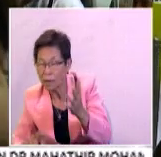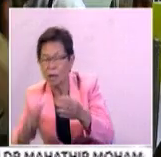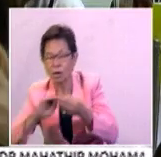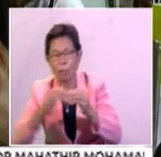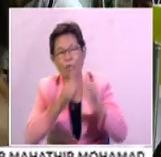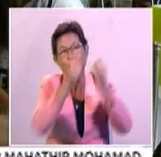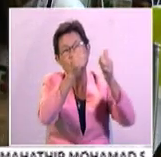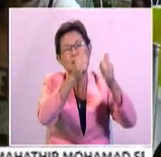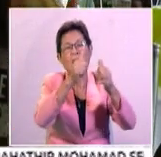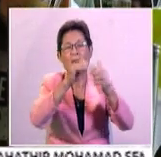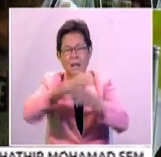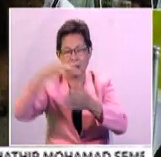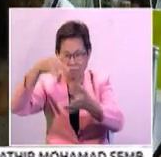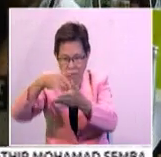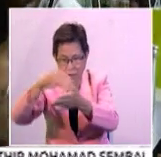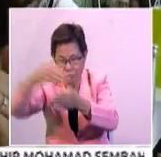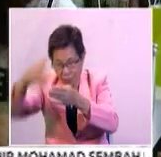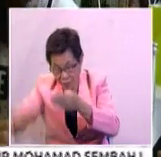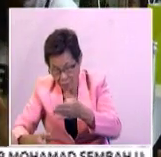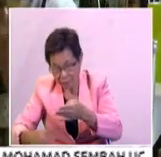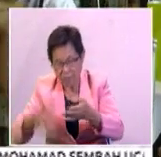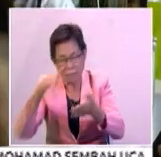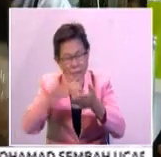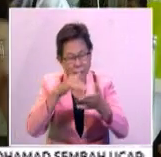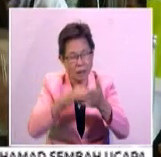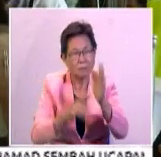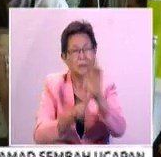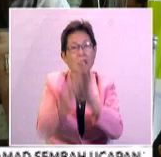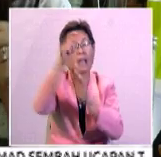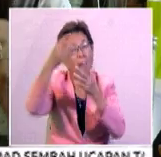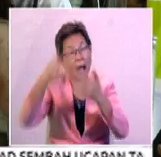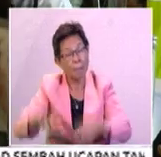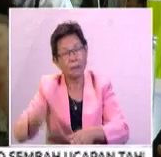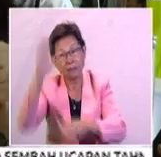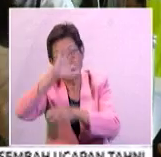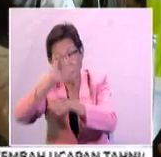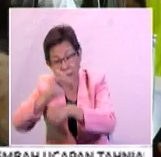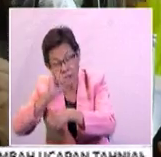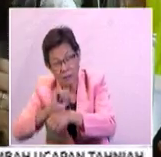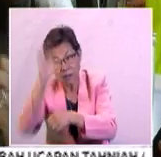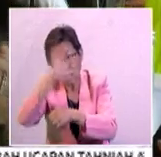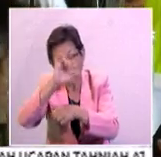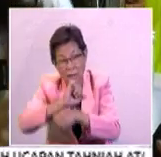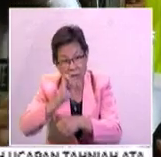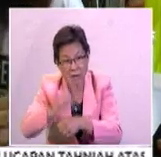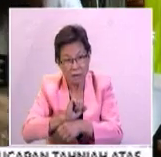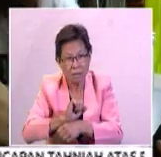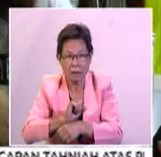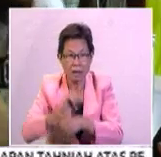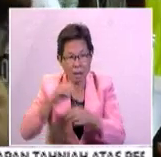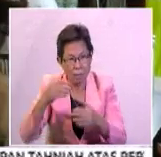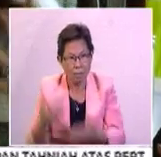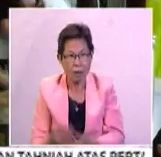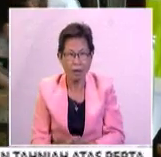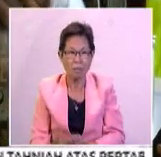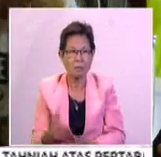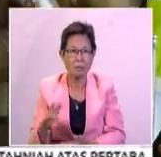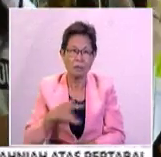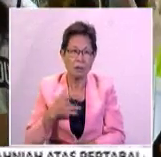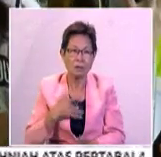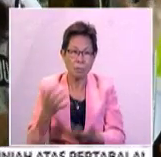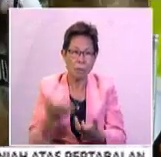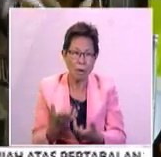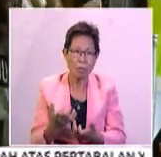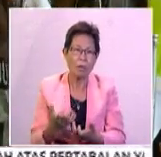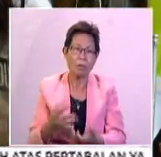satu habis study tinggi yang mungkin, cari dulu satu pekerjaan yang dia rasa macam dekat dengan apa yang dia nak. Jadi kalau dia rasa dia nak